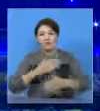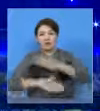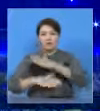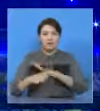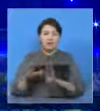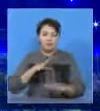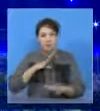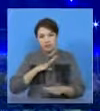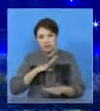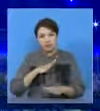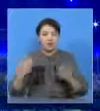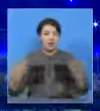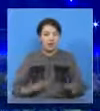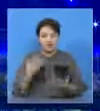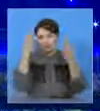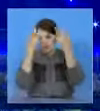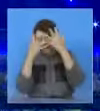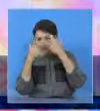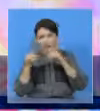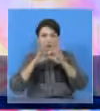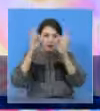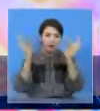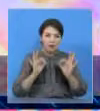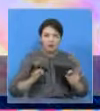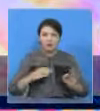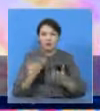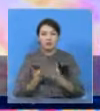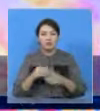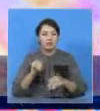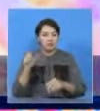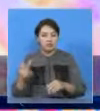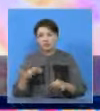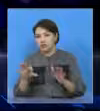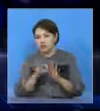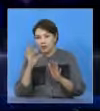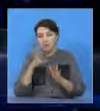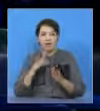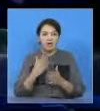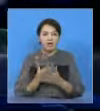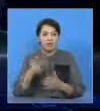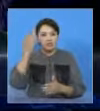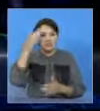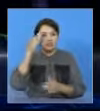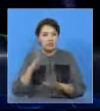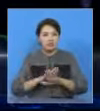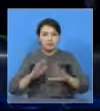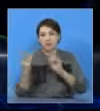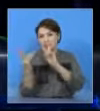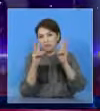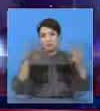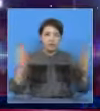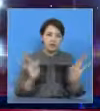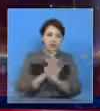шектеулі болса да, өмірге ғашық, өнерге асық жандардың қабілеті таңдай қақтырады. Талантты жастар би билеп, ән